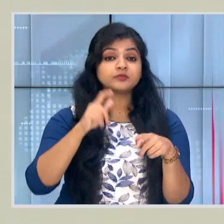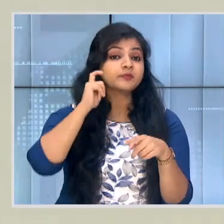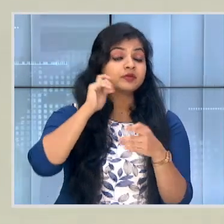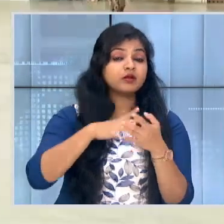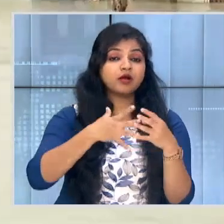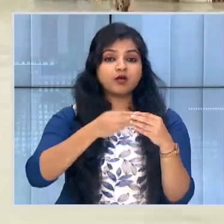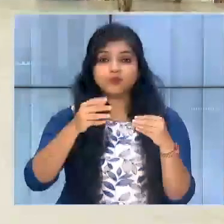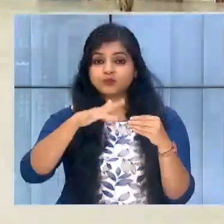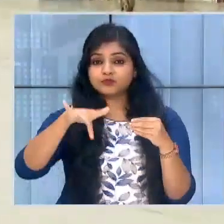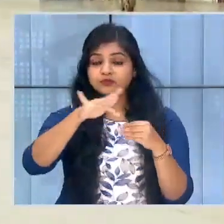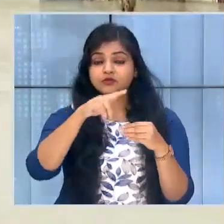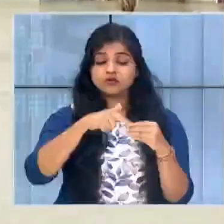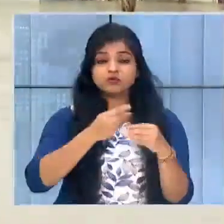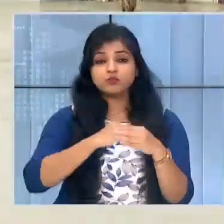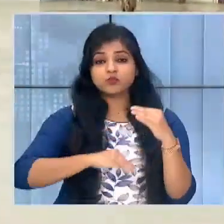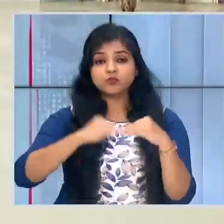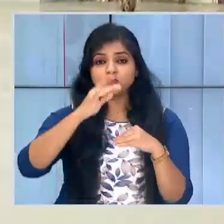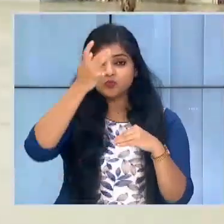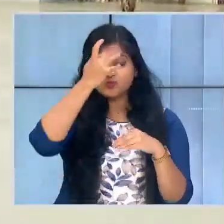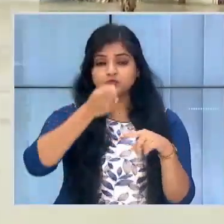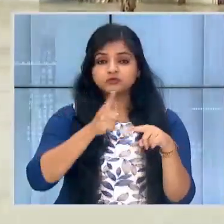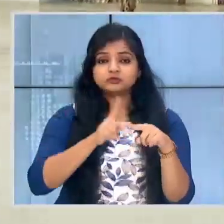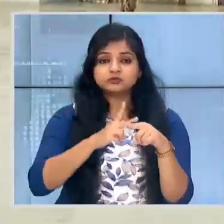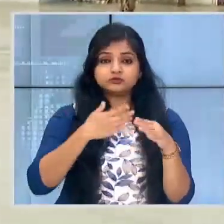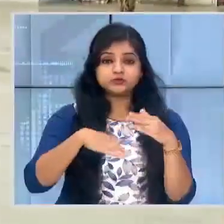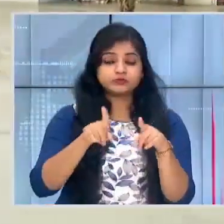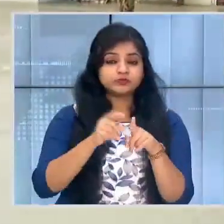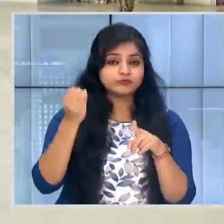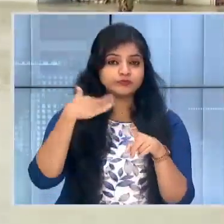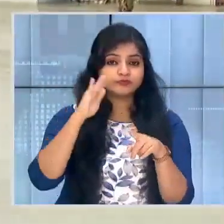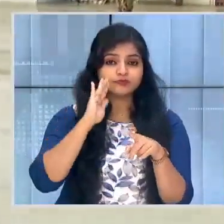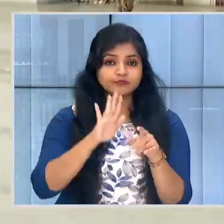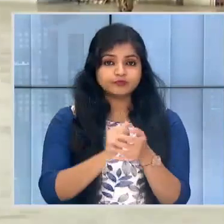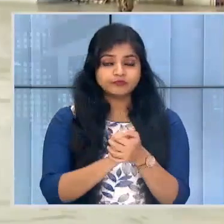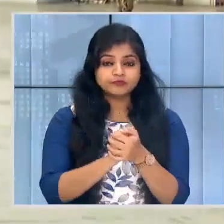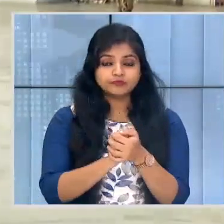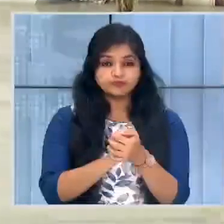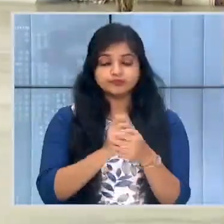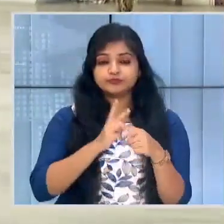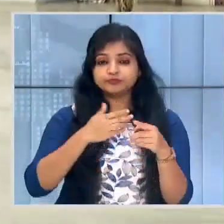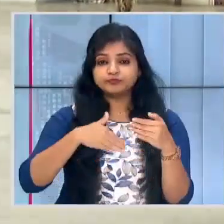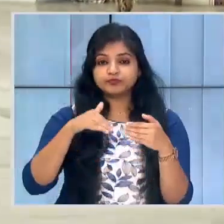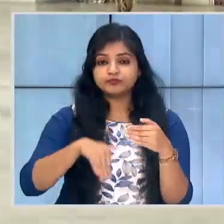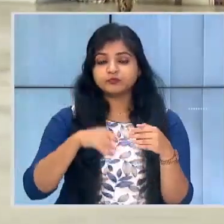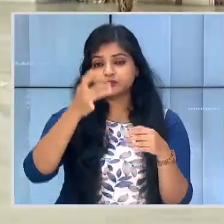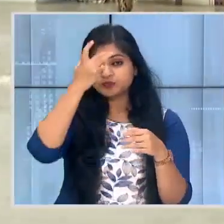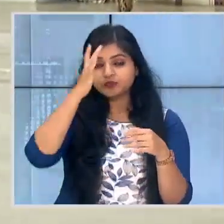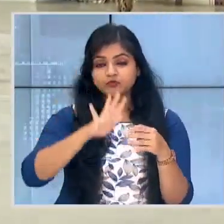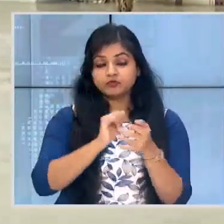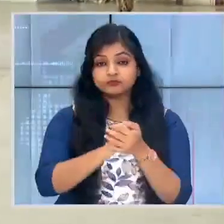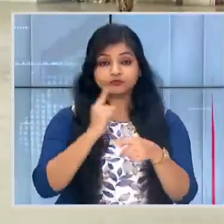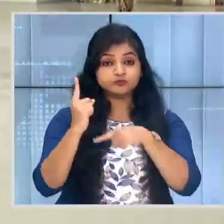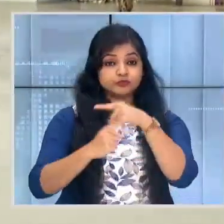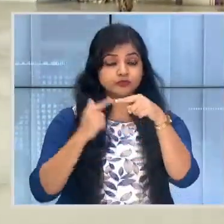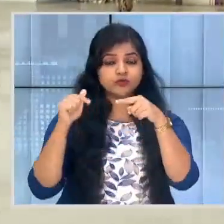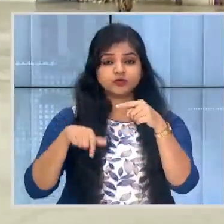വരുമ്പോൾ സമാനമായ, അതായത് രൂക്ഷമായ പ്രശ്നങ്ങൾ നിലനിൽക്കുന്നു എന്ന് തന്നെയാണ് നമുക്കിപ്പോൾ മനസ്സിലാക്കാൻ സാധിക്കുന്നത്. ആ രീതിയിലാണ് കാര്യങ്ങൾ പോകുന്നത്. എന്തായാലും ചുഴലിക്കാറ്റ് കര